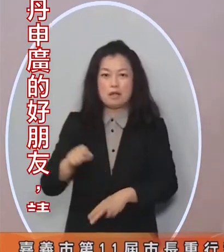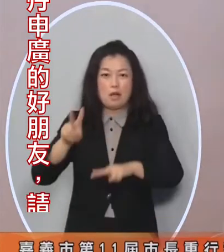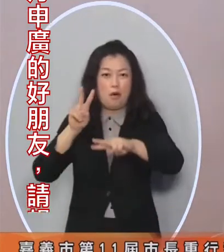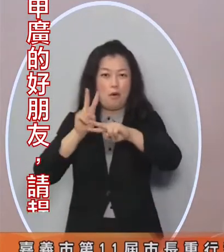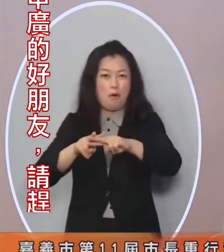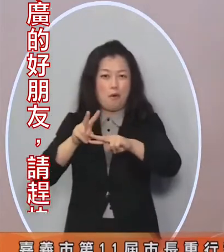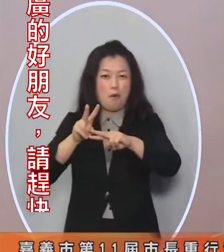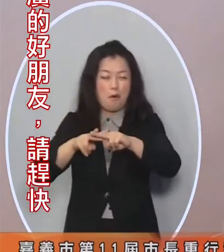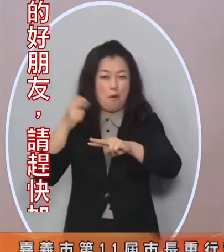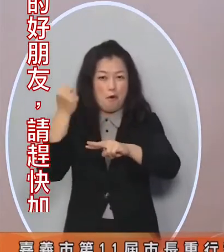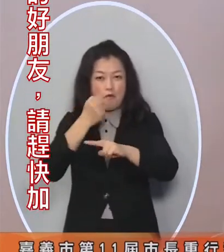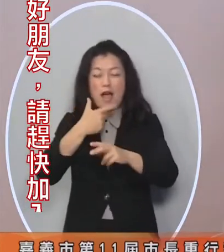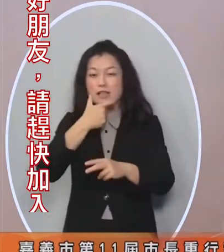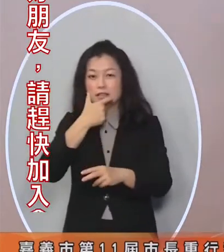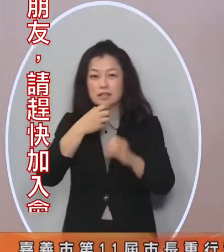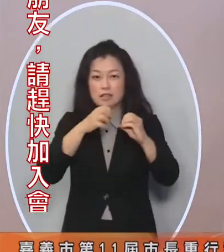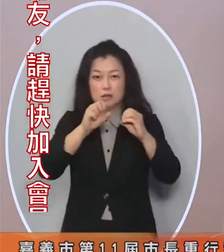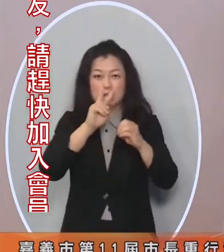各位，他电话在